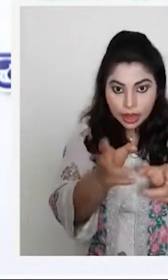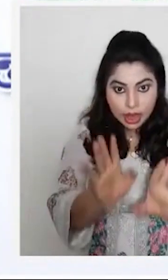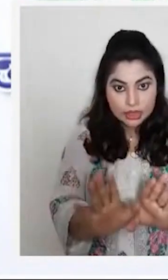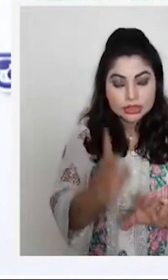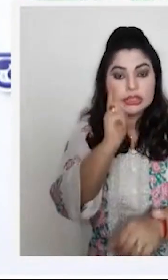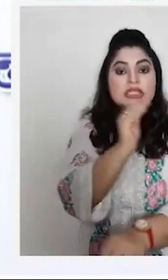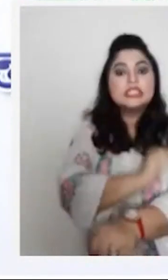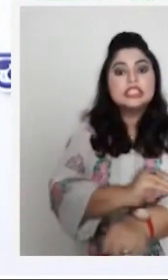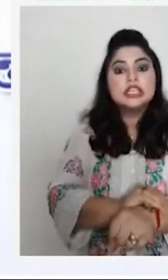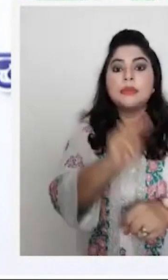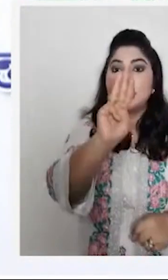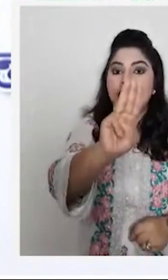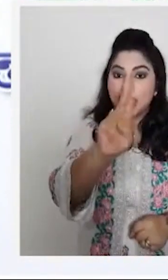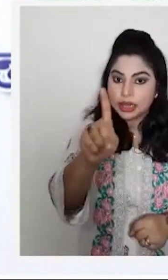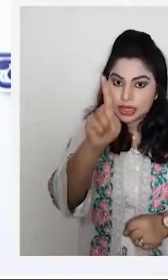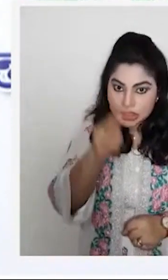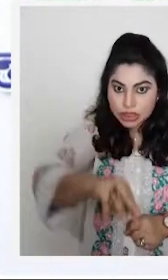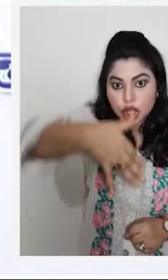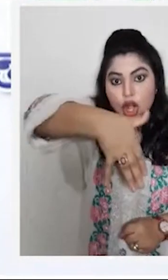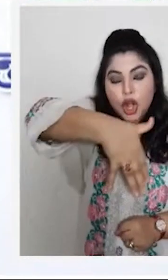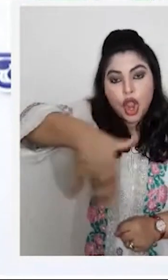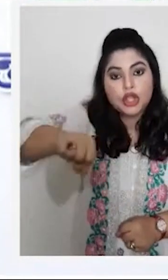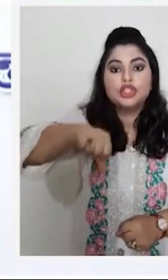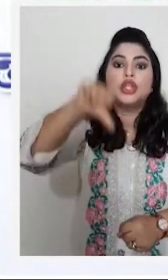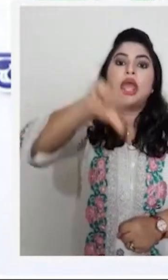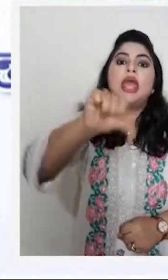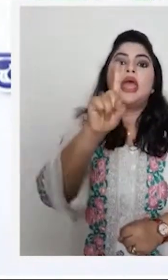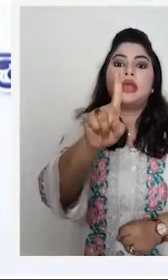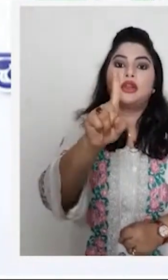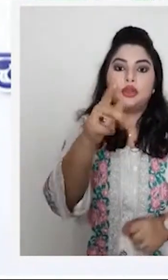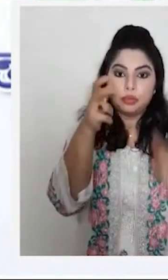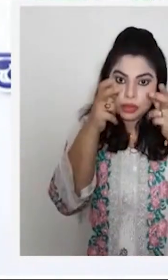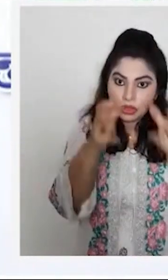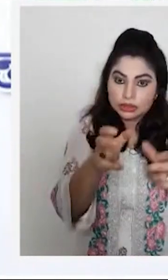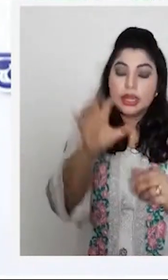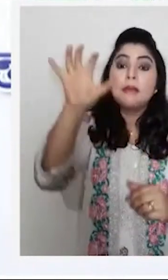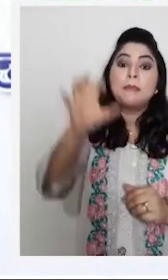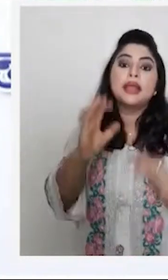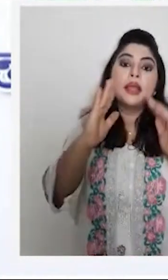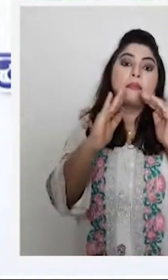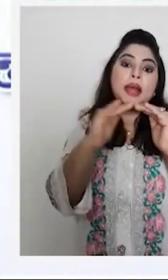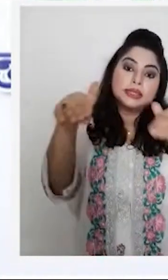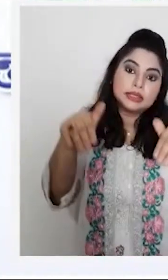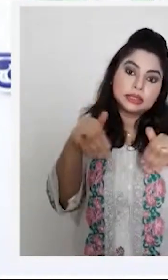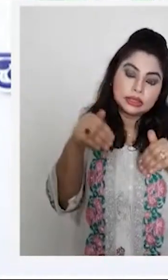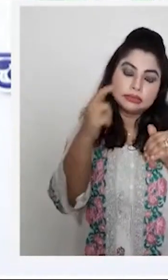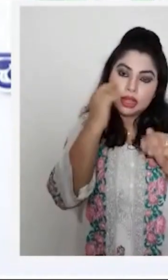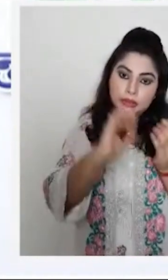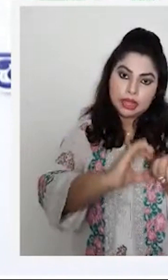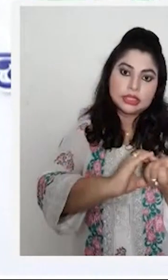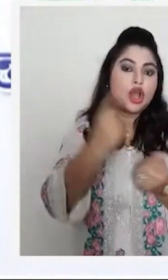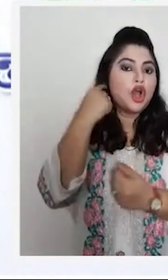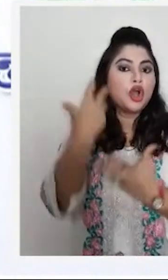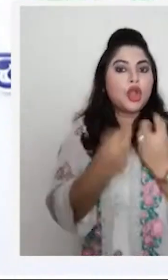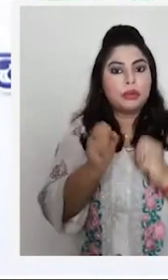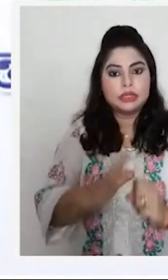629টি প্রতিষ্ঠান জেলা এবং উপজেলা পর্যায়ে আছে যাতে কোয়ারেন্টাইনে রাখা যায়, সেবা দেওয়া যায় 31,991 জনকে। বাকি